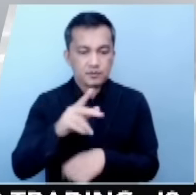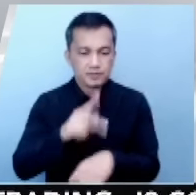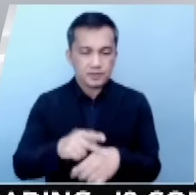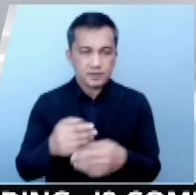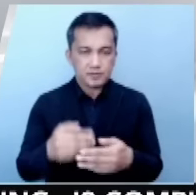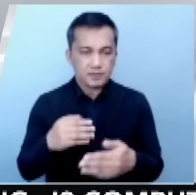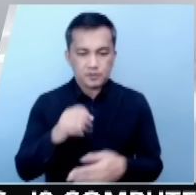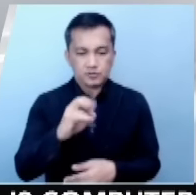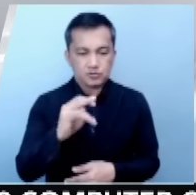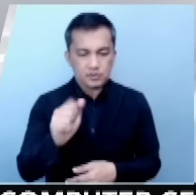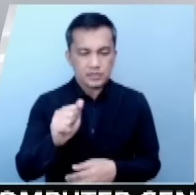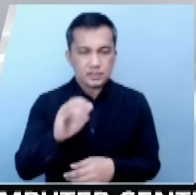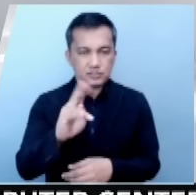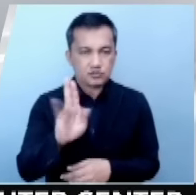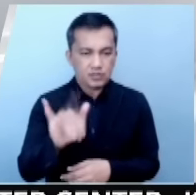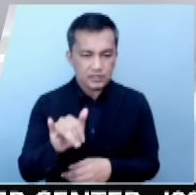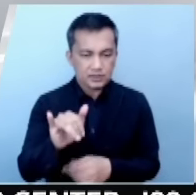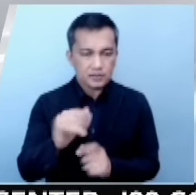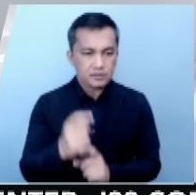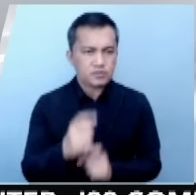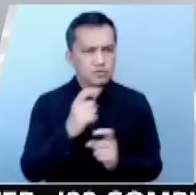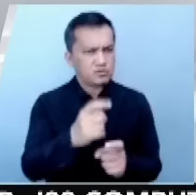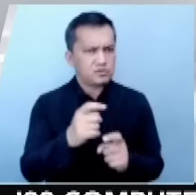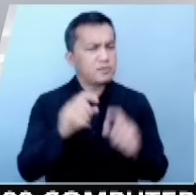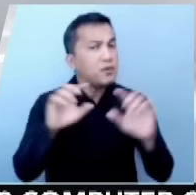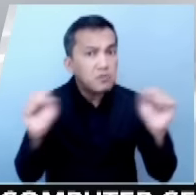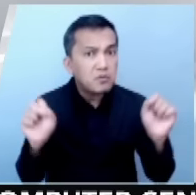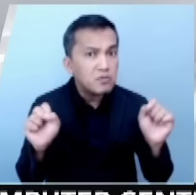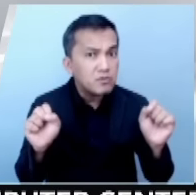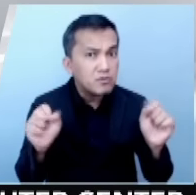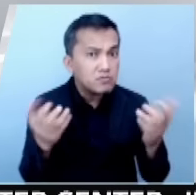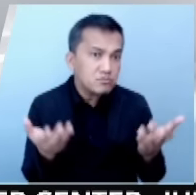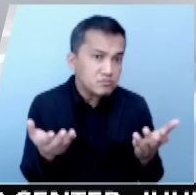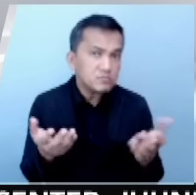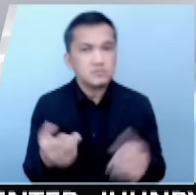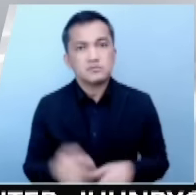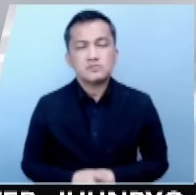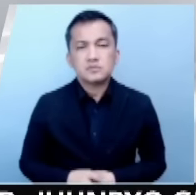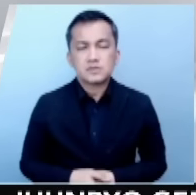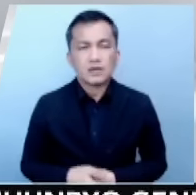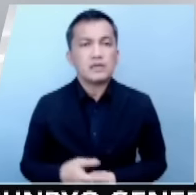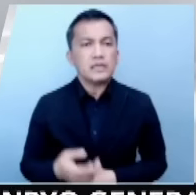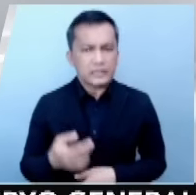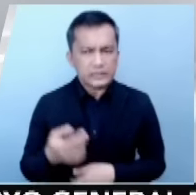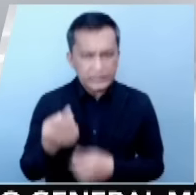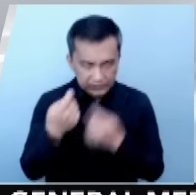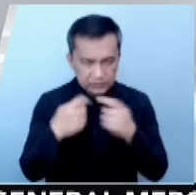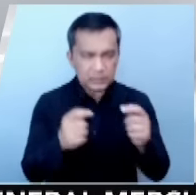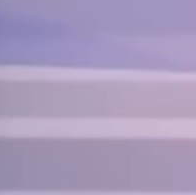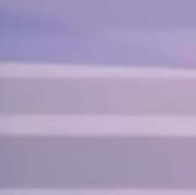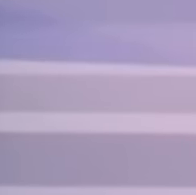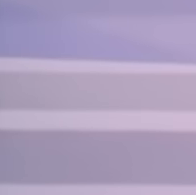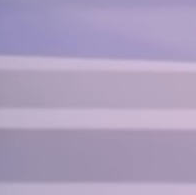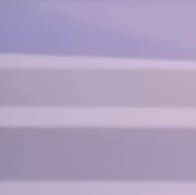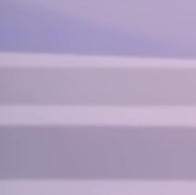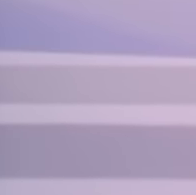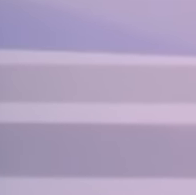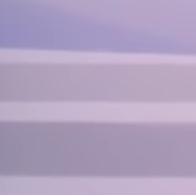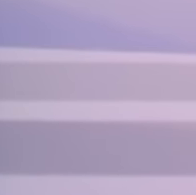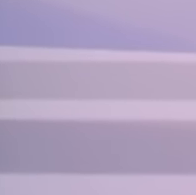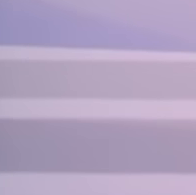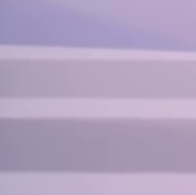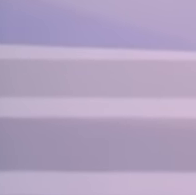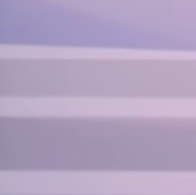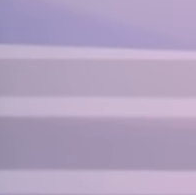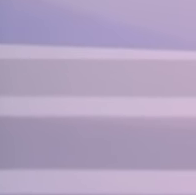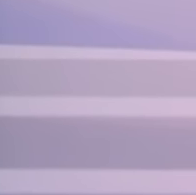Hulyo bilang panregalo daw sa Pangulo. Sinusubukan pa rin namin kunan ang pahayag ang Malacanang kaugnay nito. Baka puso,